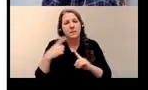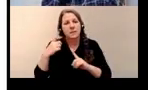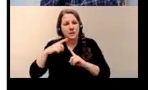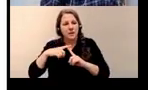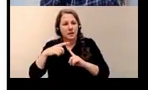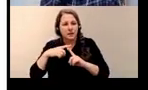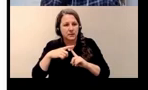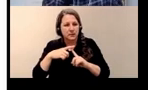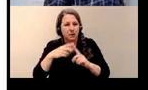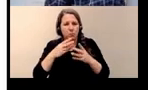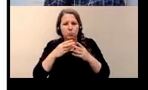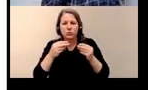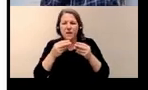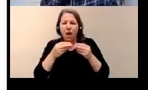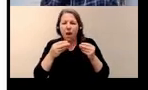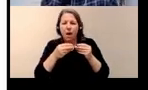qui retire de la poussière